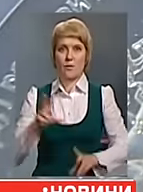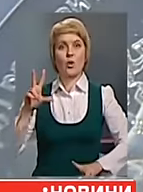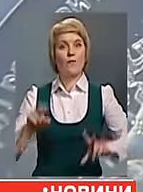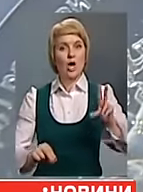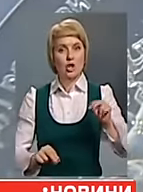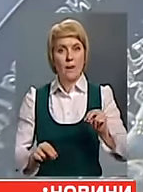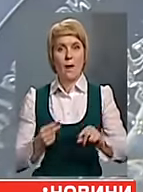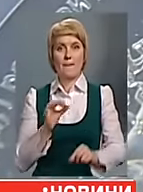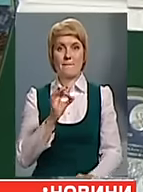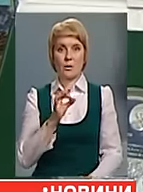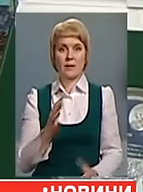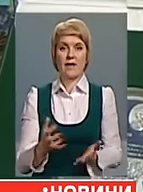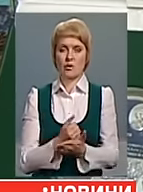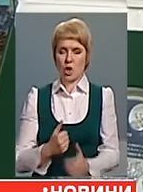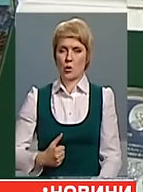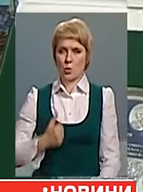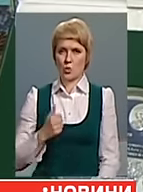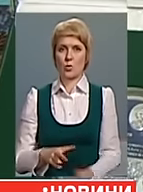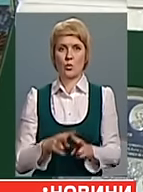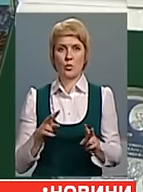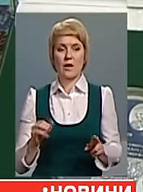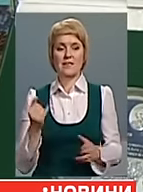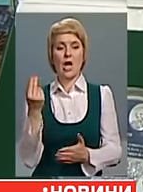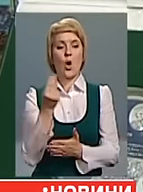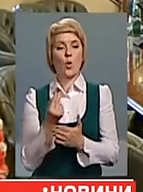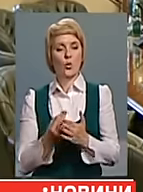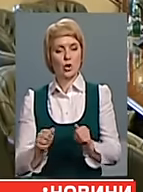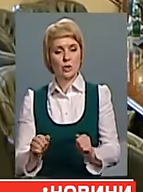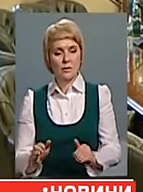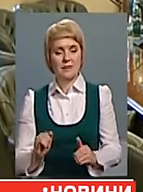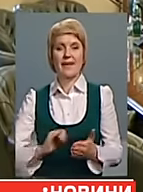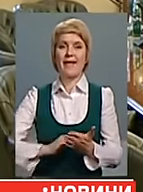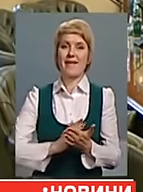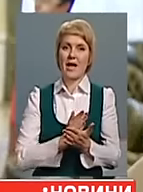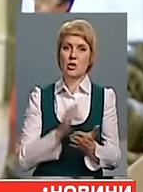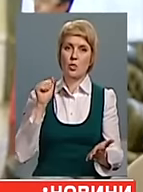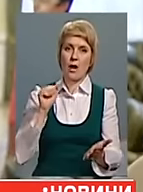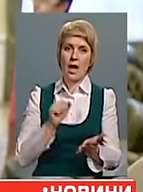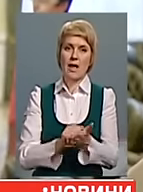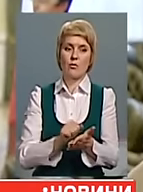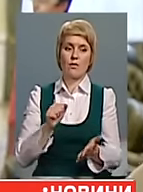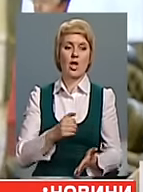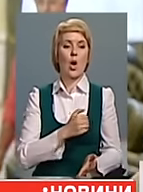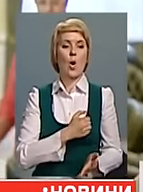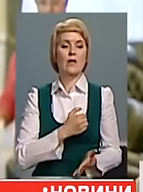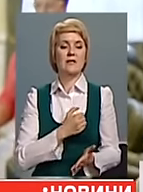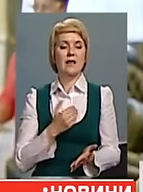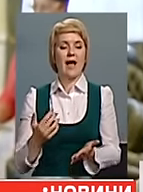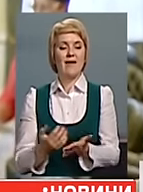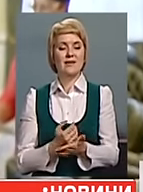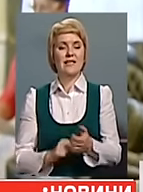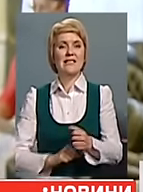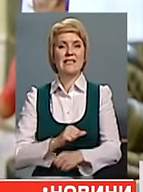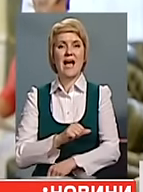що монета вийшла достойною, як і за художнім рішенням, так і за якістю карбування. Тут хотілося, знаєте, вийти трошки за